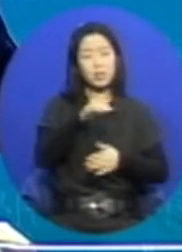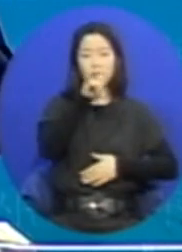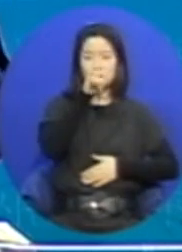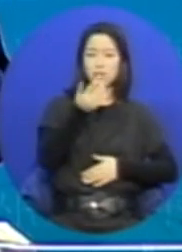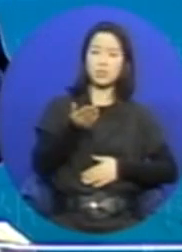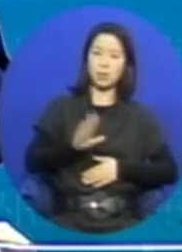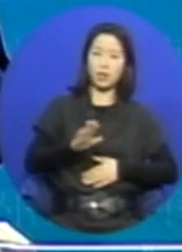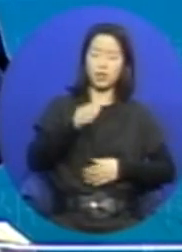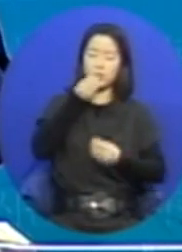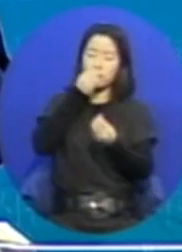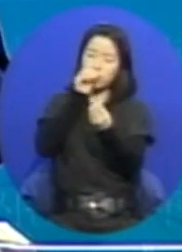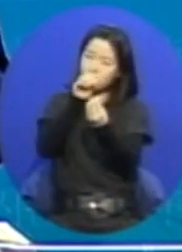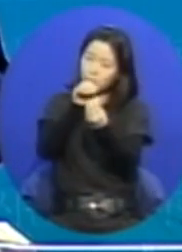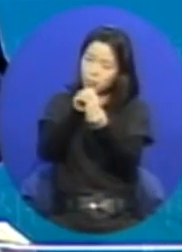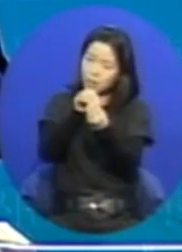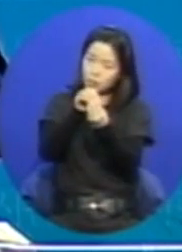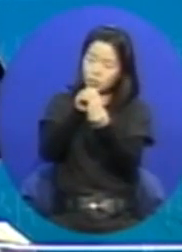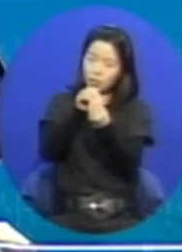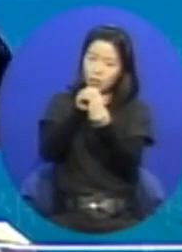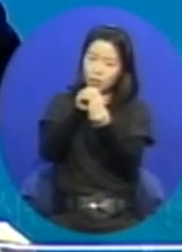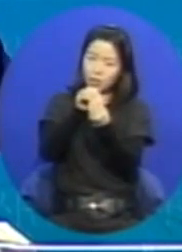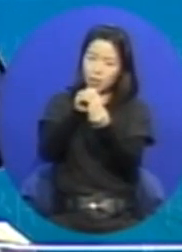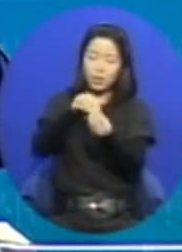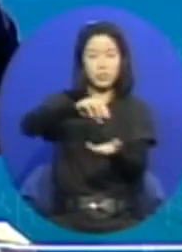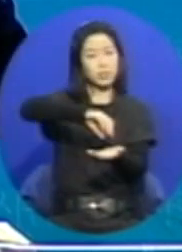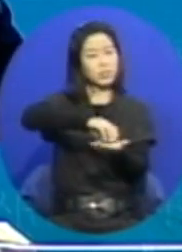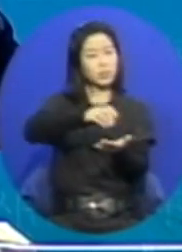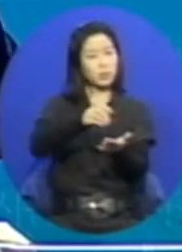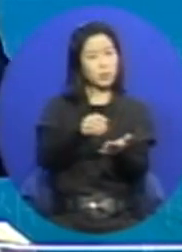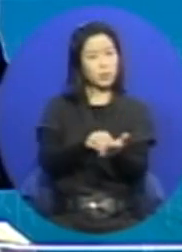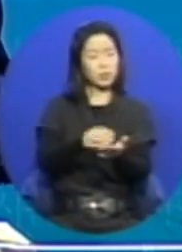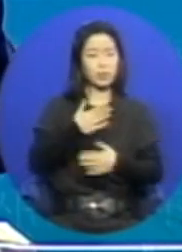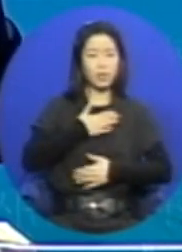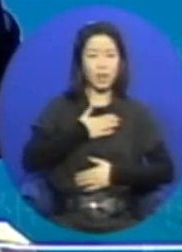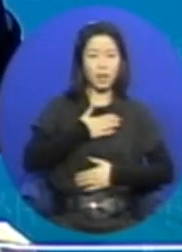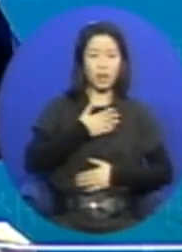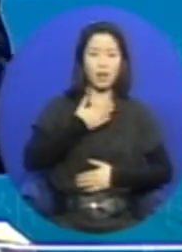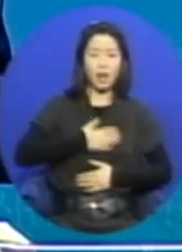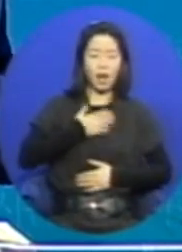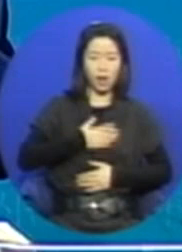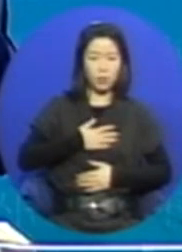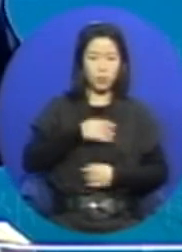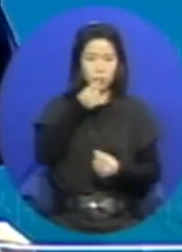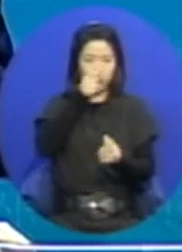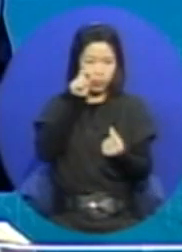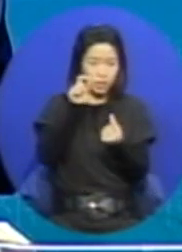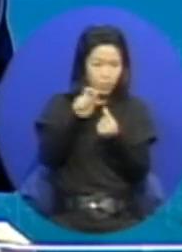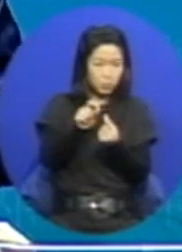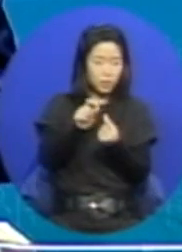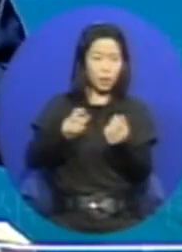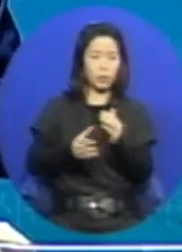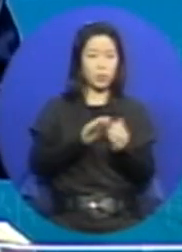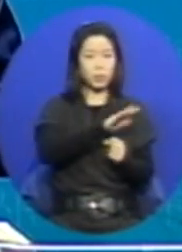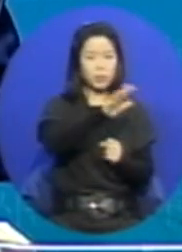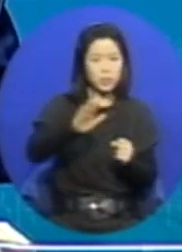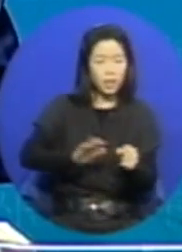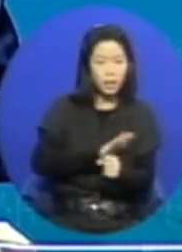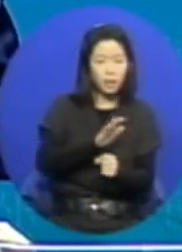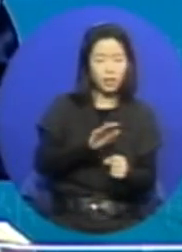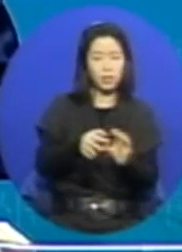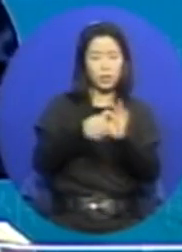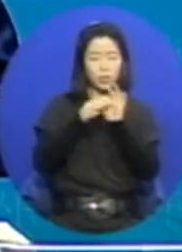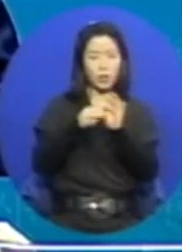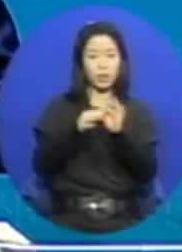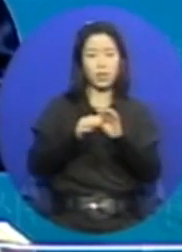예수님에게 입을 맞춘다. 그 정도로 예수님을 내가 알고 친밀하고 사랑하고 이런 관계는